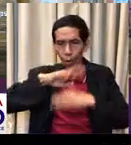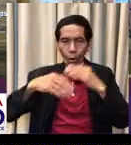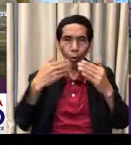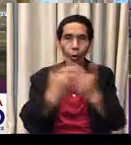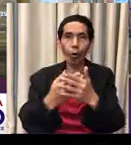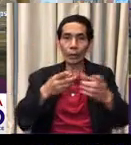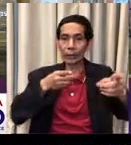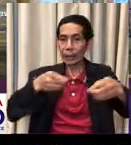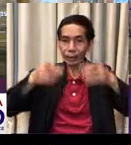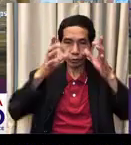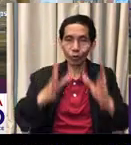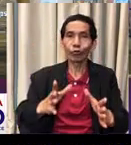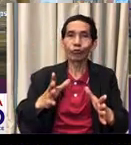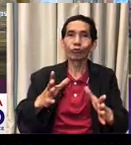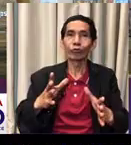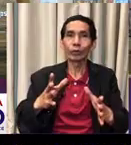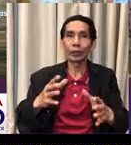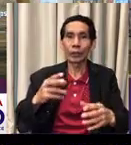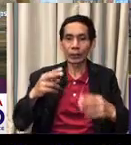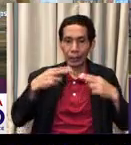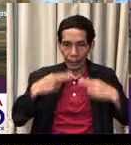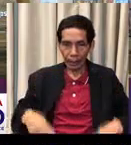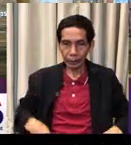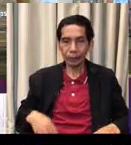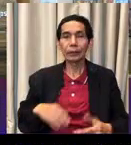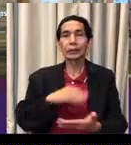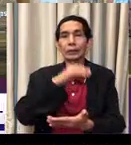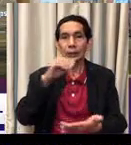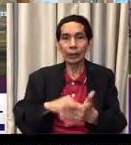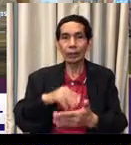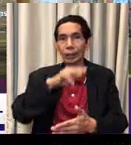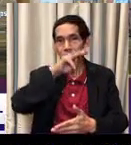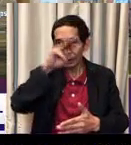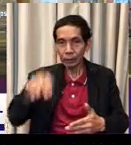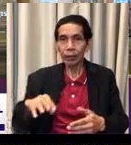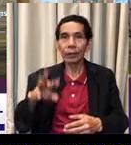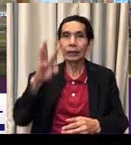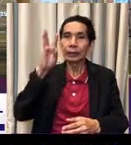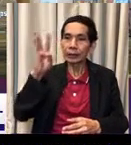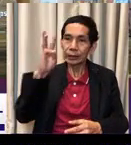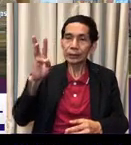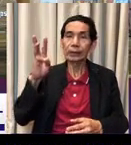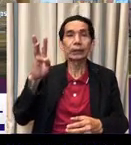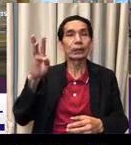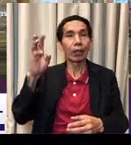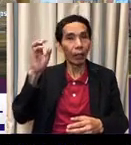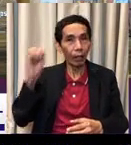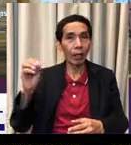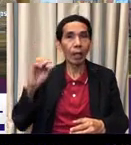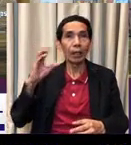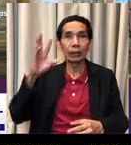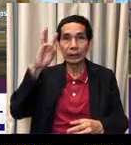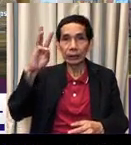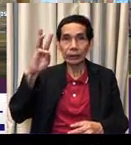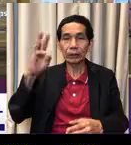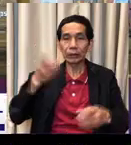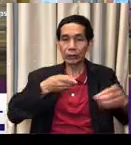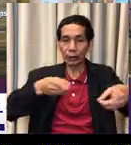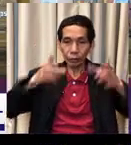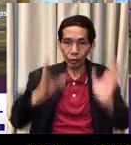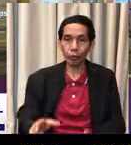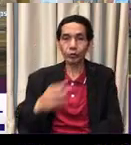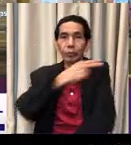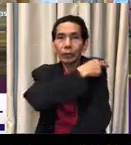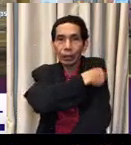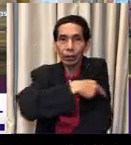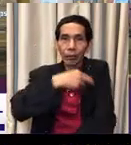ng direktor ng health centers sa Manila, more or less about 60 of them, lahat ng anim na direktor ng ospital